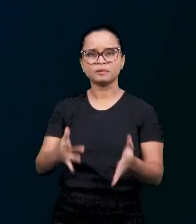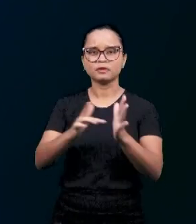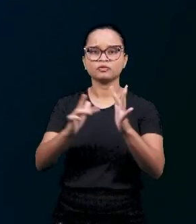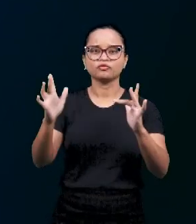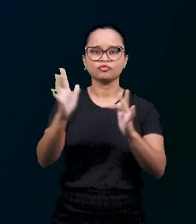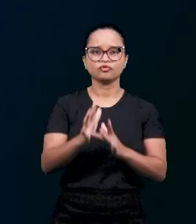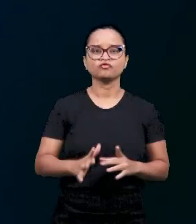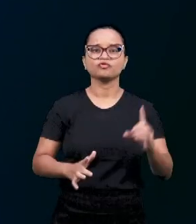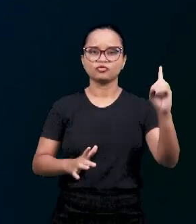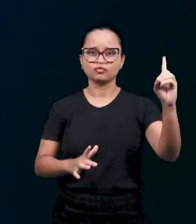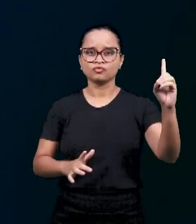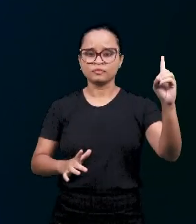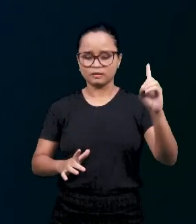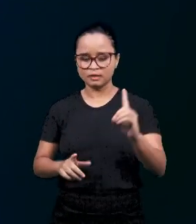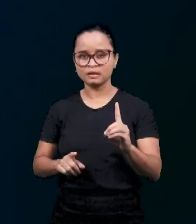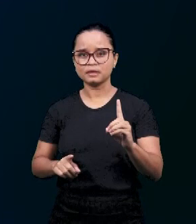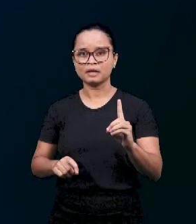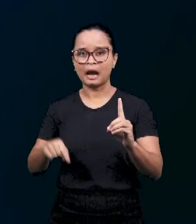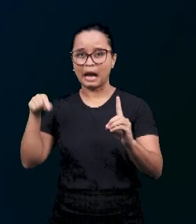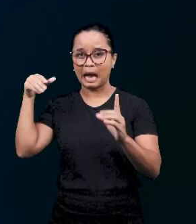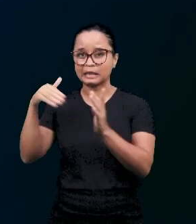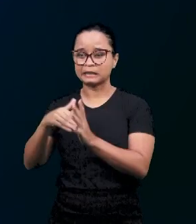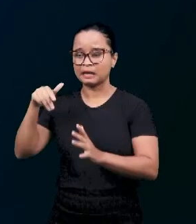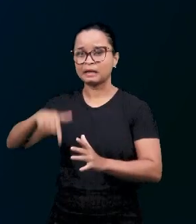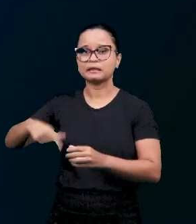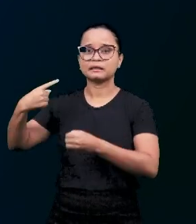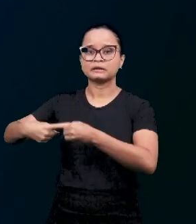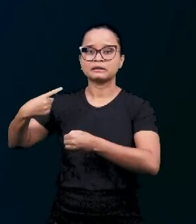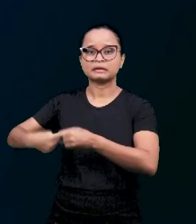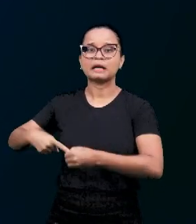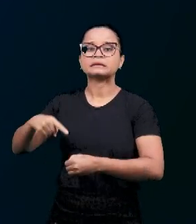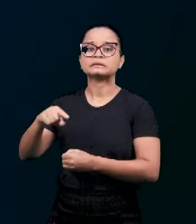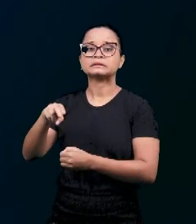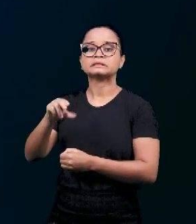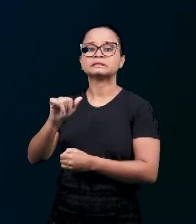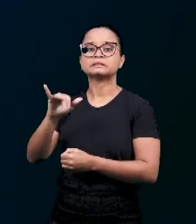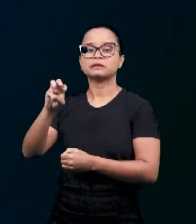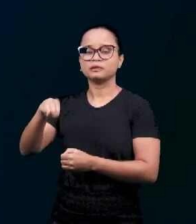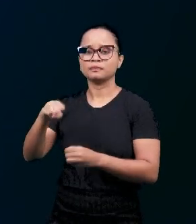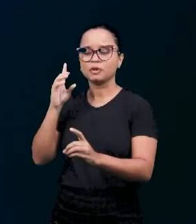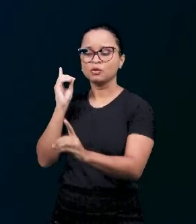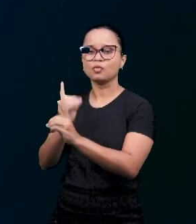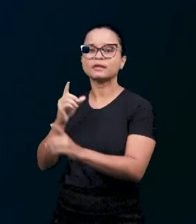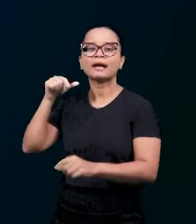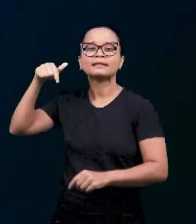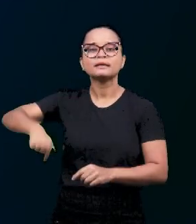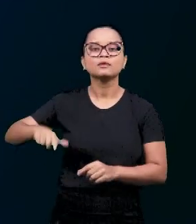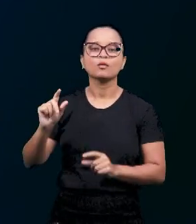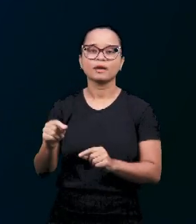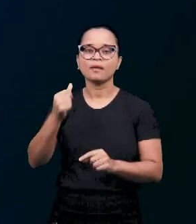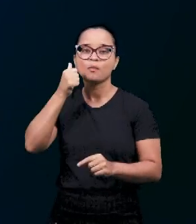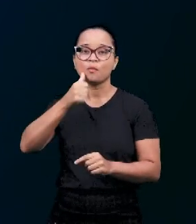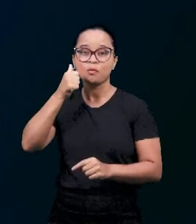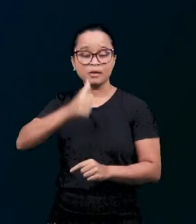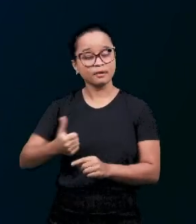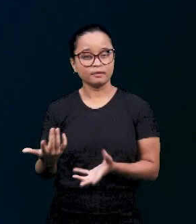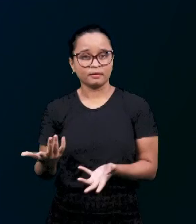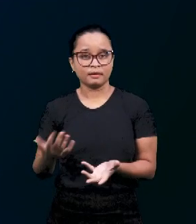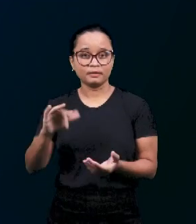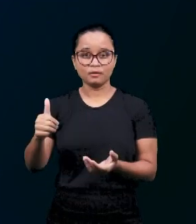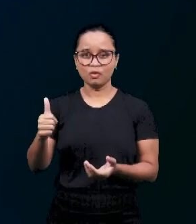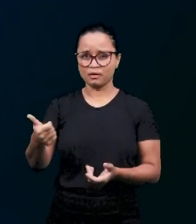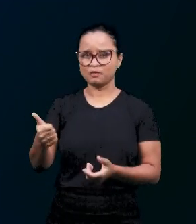où Jésus est descendu de Capharnaüm jusqu'à Naïm pour aller de rencontre à la vie d'une dame. La situation de cette